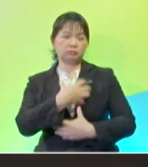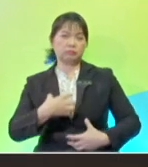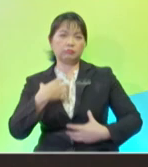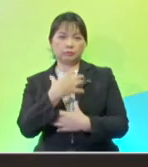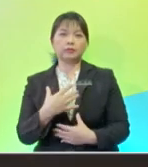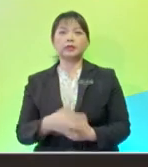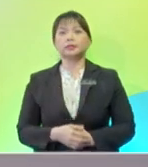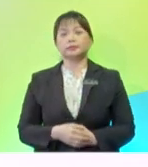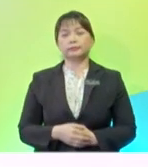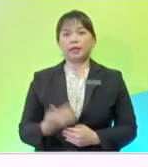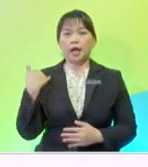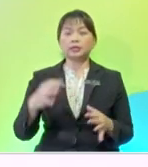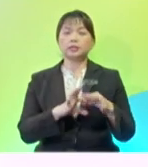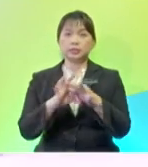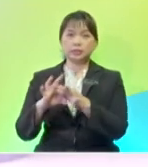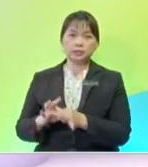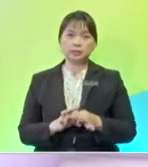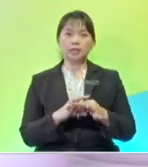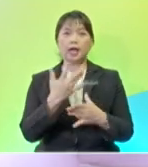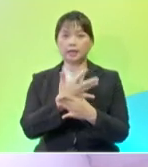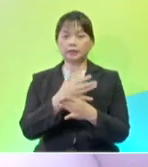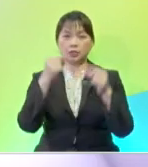diantara murid dan juga guru